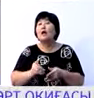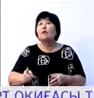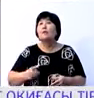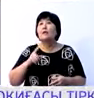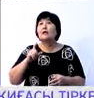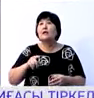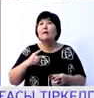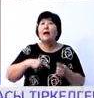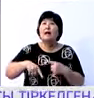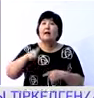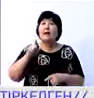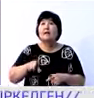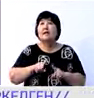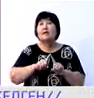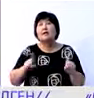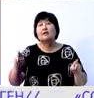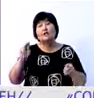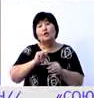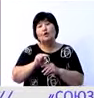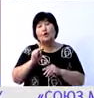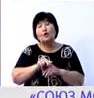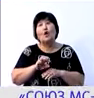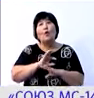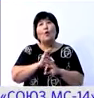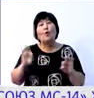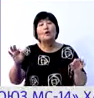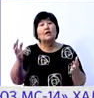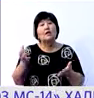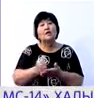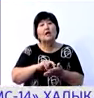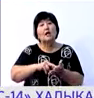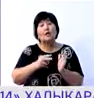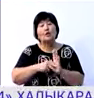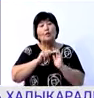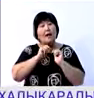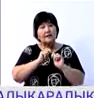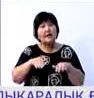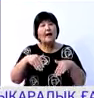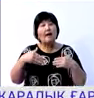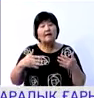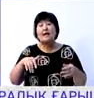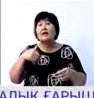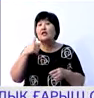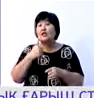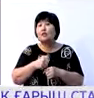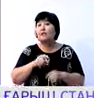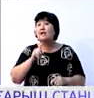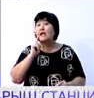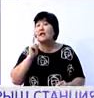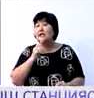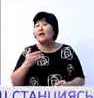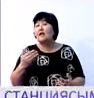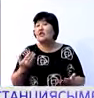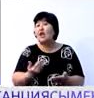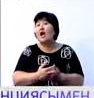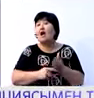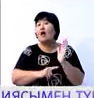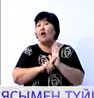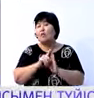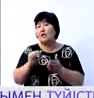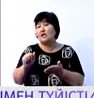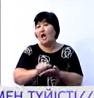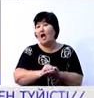мамандар кәсіпкерліктің қыр-сырын үйретеді. Озық шыққан жобаларға сияқыда қарастырылған. Ең бастысы жастардың жаңа бастамалары